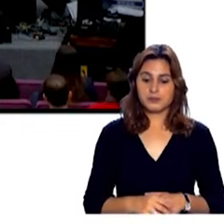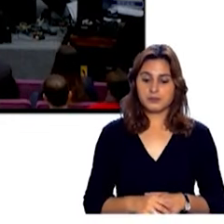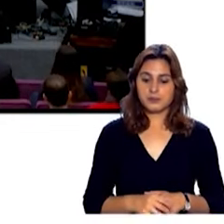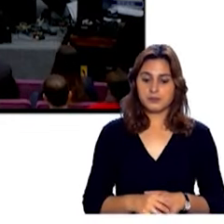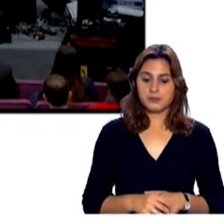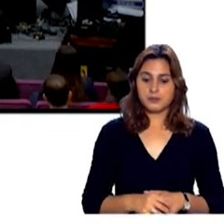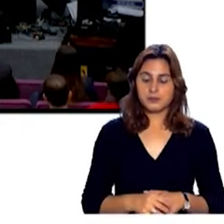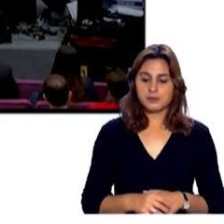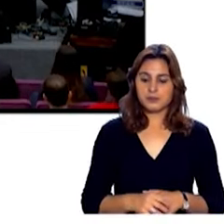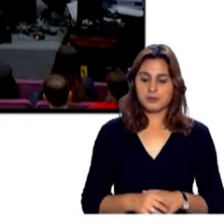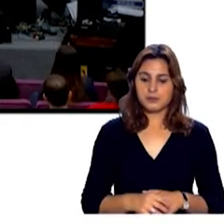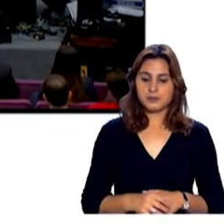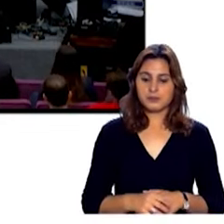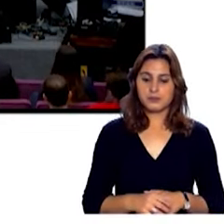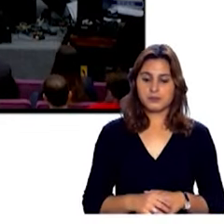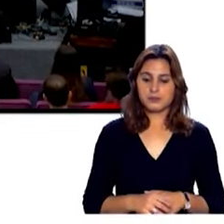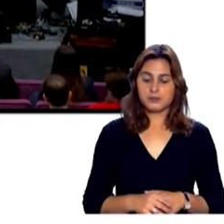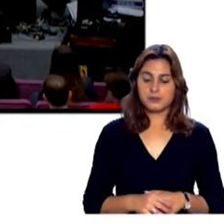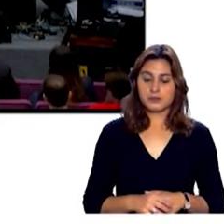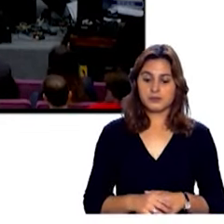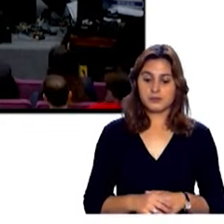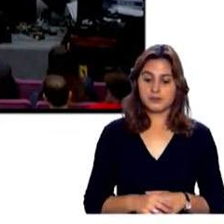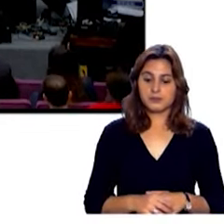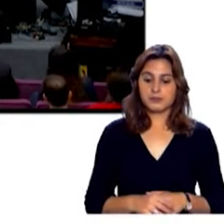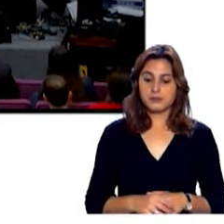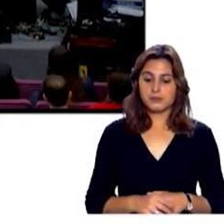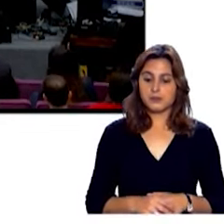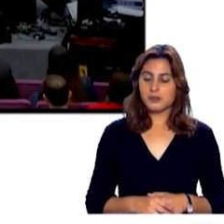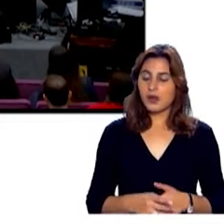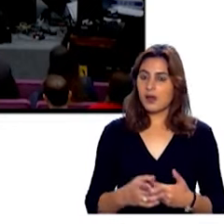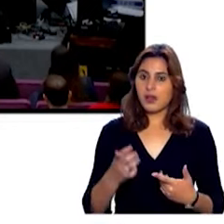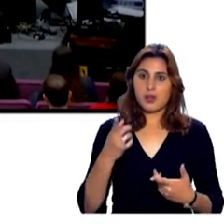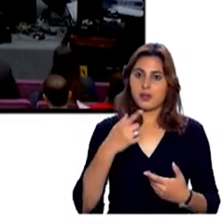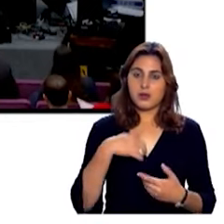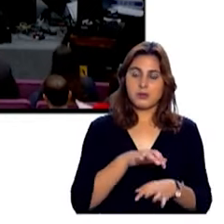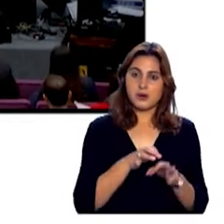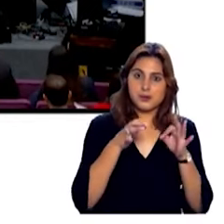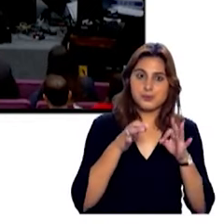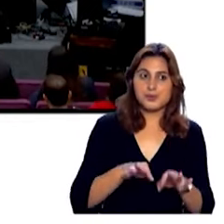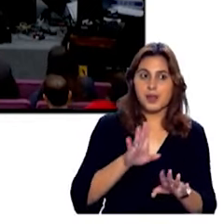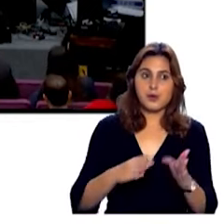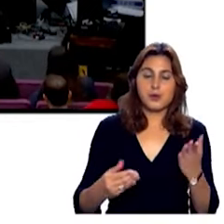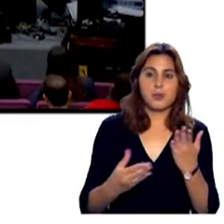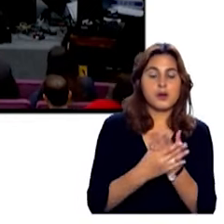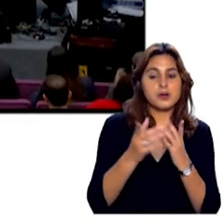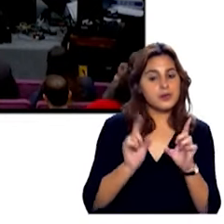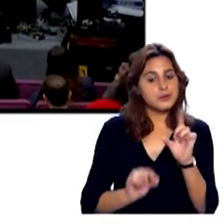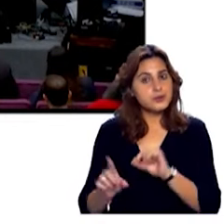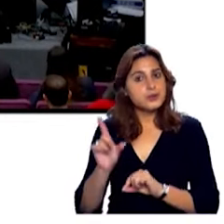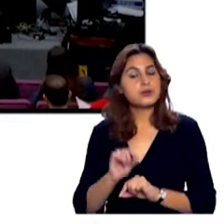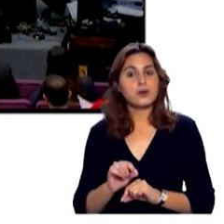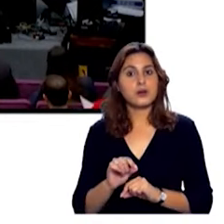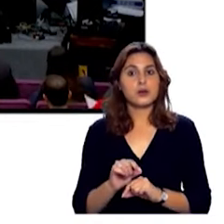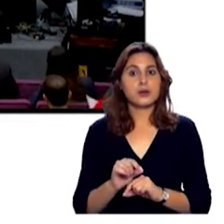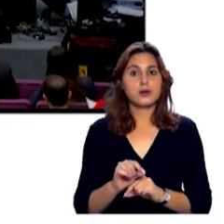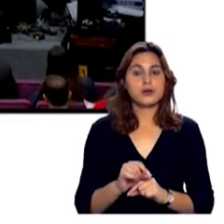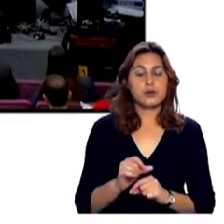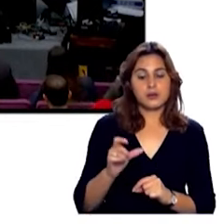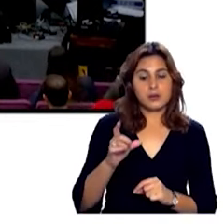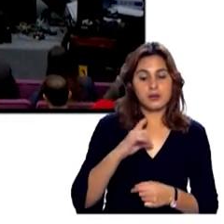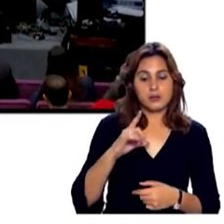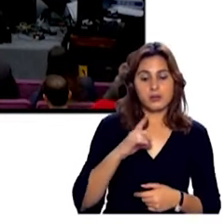costituzione un giudizio di selezione Sul tipo di quello che ho sentito oggi Dal Professor Giannini Fa La Suprema corte federale